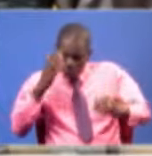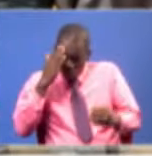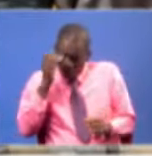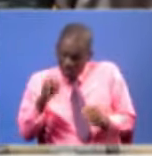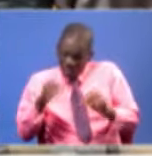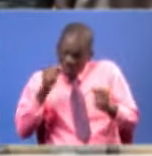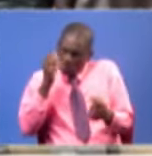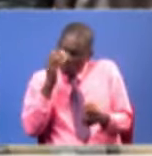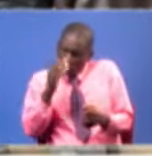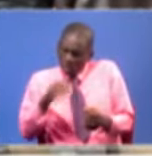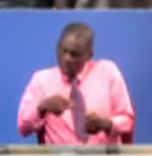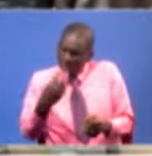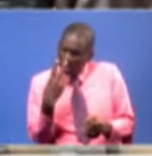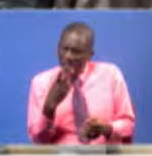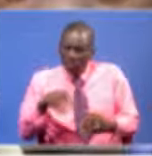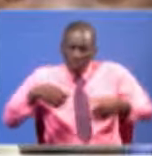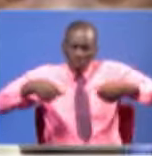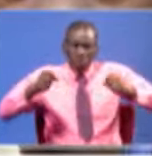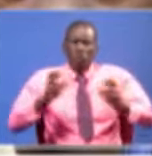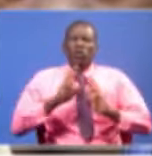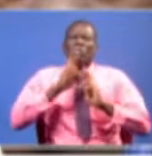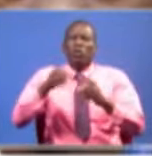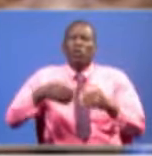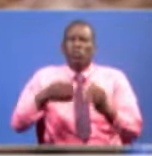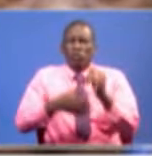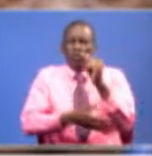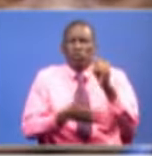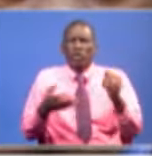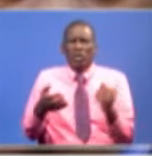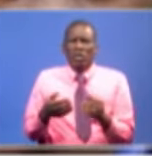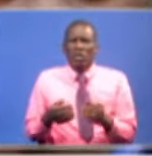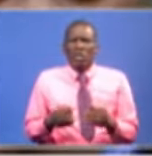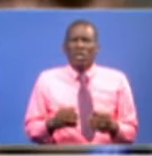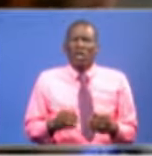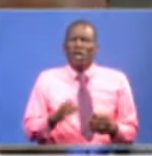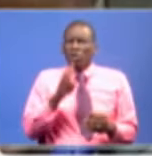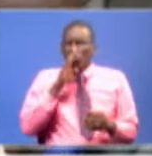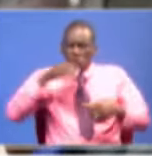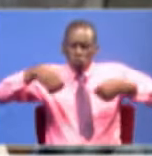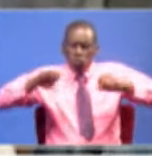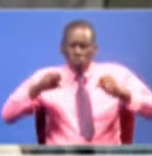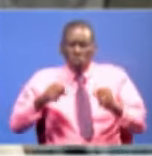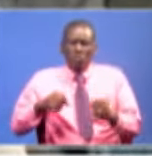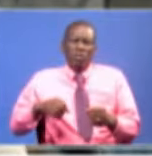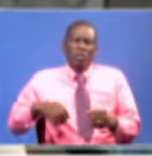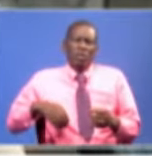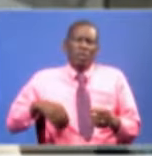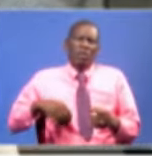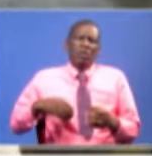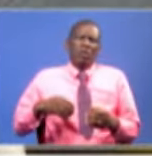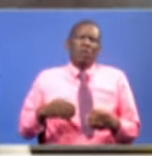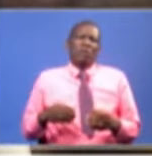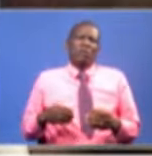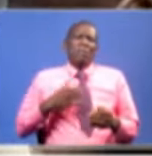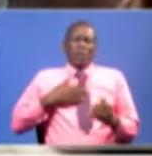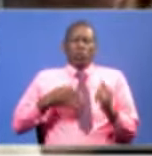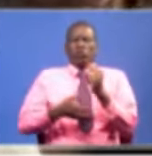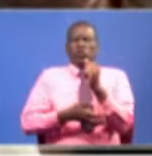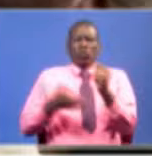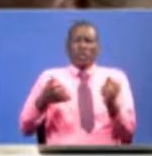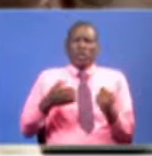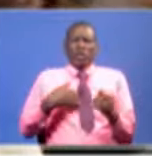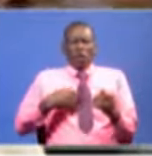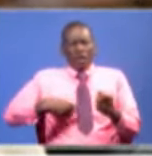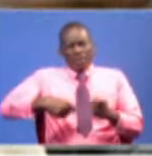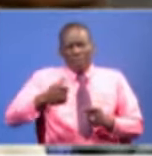zao zilizoripotiwa kuibiwa. Ilibidi nimeomba bike msee nifanye kazi ya squad, sasa nimeroka kwa yangu. Imebidi nianze kulipa